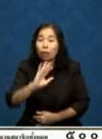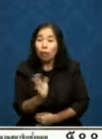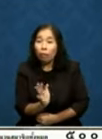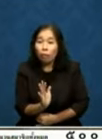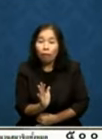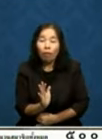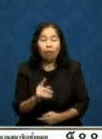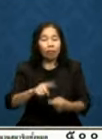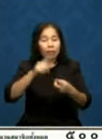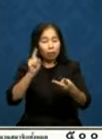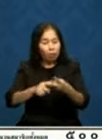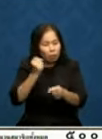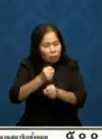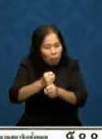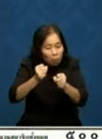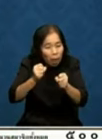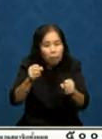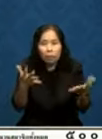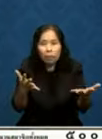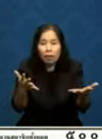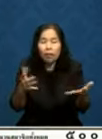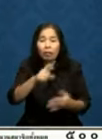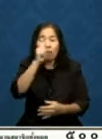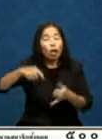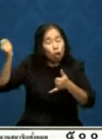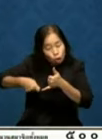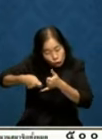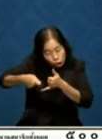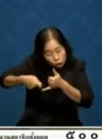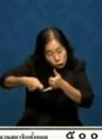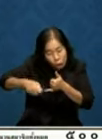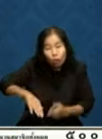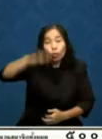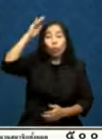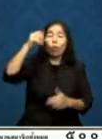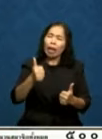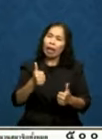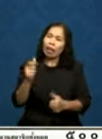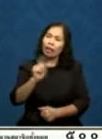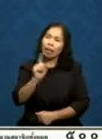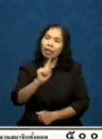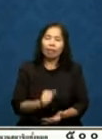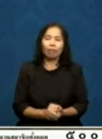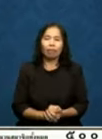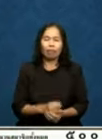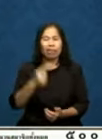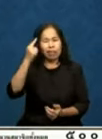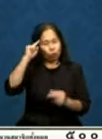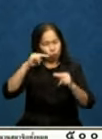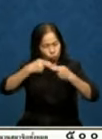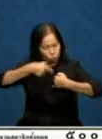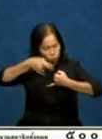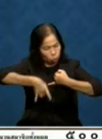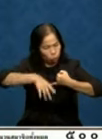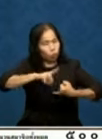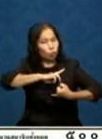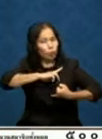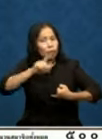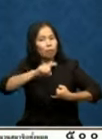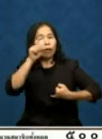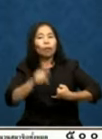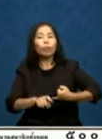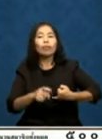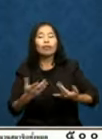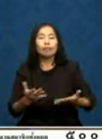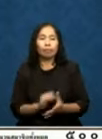ไม่ได้พยายามในการทำงานเหรอคะสรุปคือโดนไม้เรียวตีก็เลยเก่งได้อย่างเงี้ยเหรอคะดิฉันว่าท่านกำลังดูถูกตัวเองอยู่นะคะถ้าเป็นแบบนั้นเพ